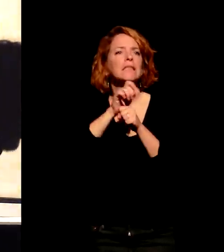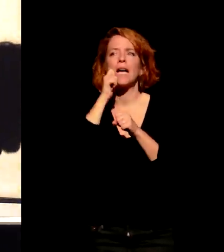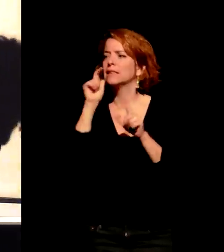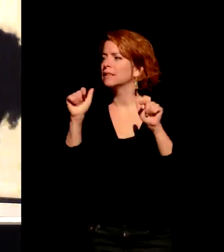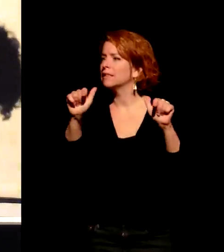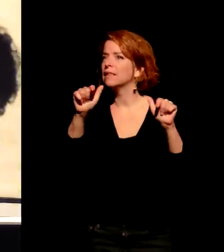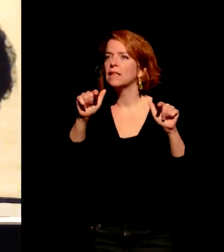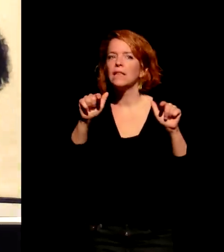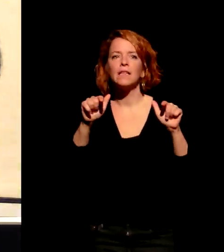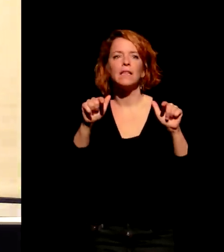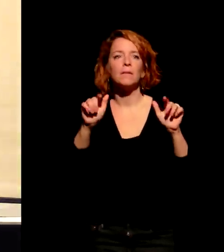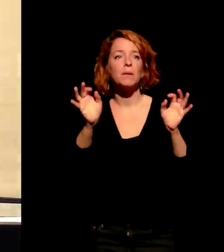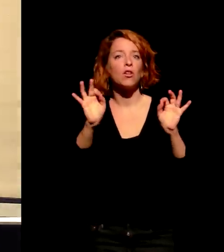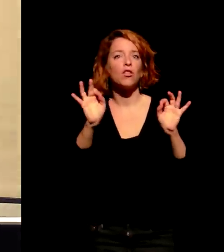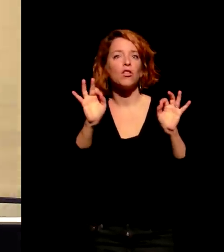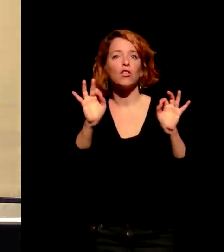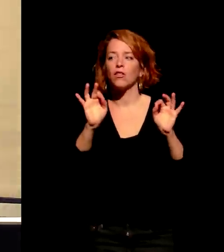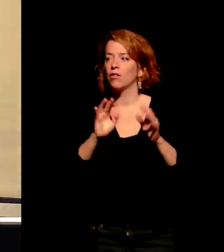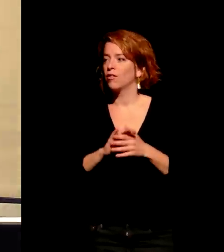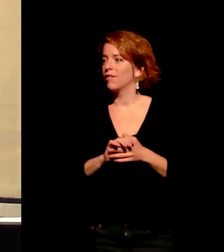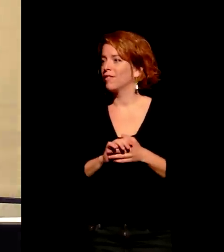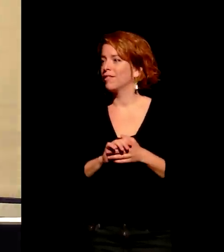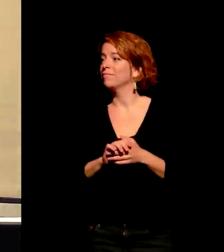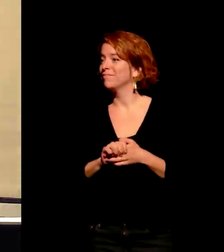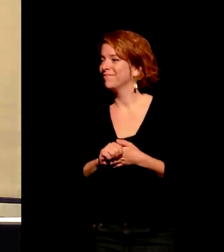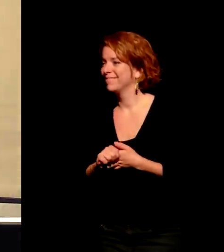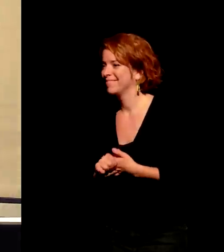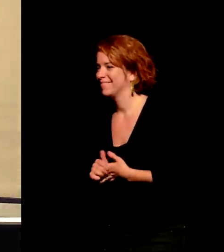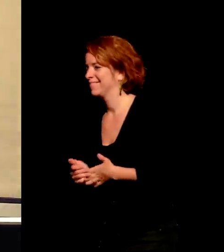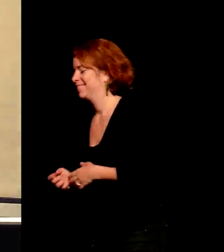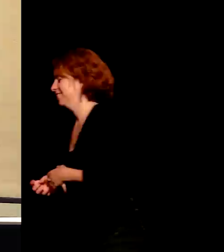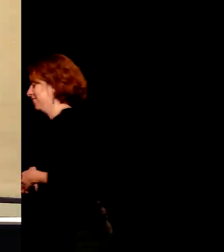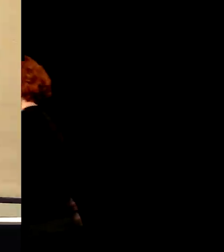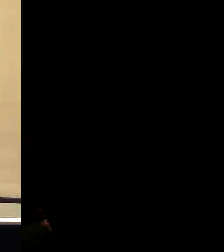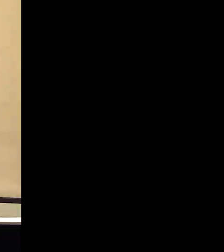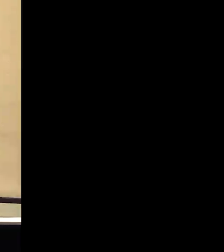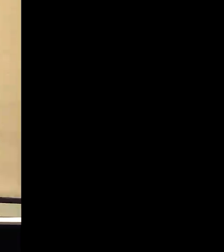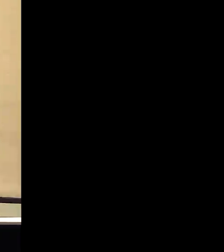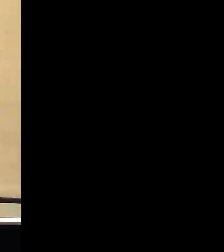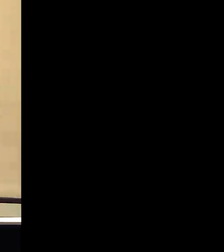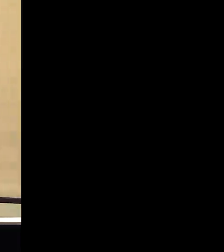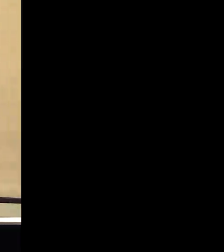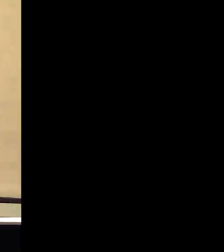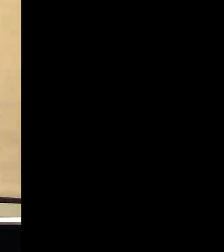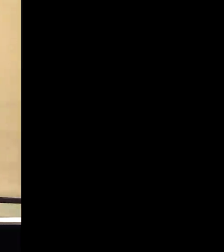Non? Personne? On est tous un petit peu, tu dis? Non, alors, j'ai eu des...